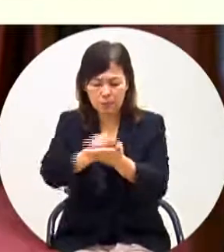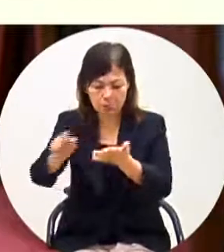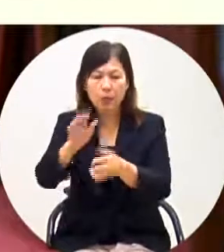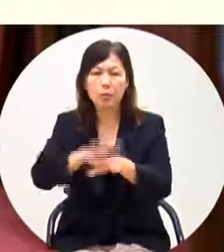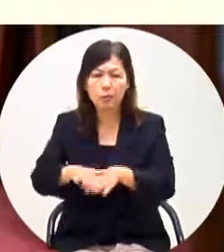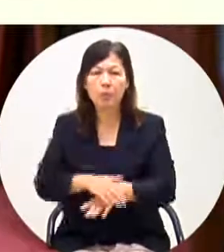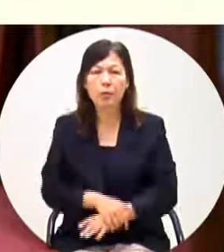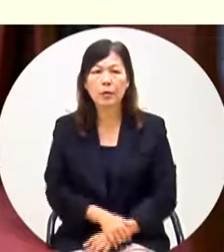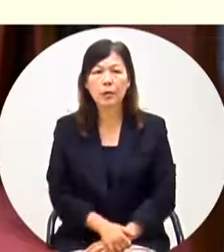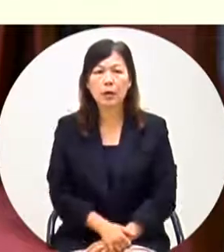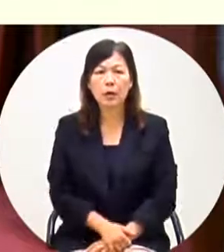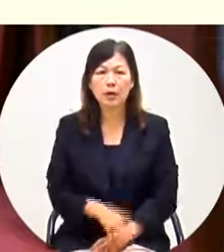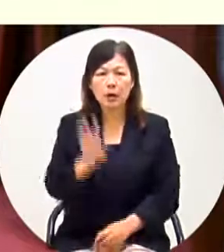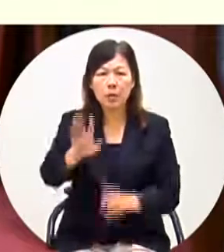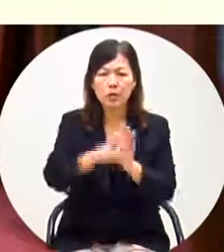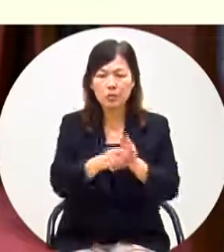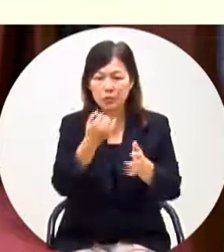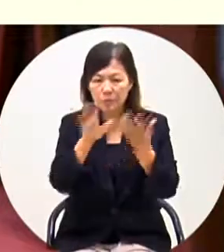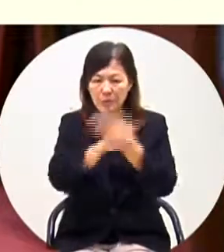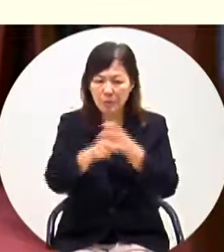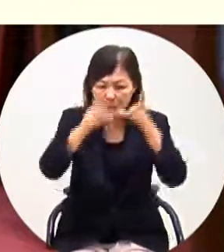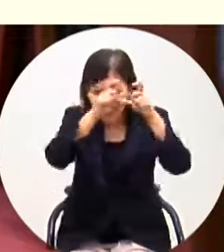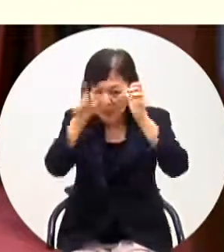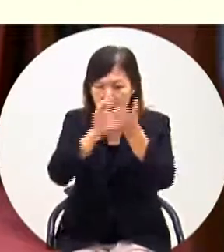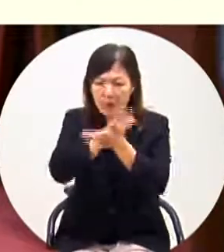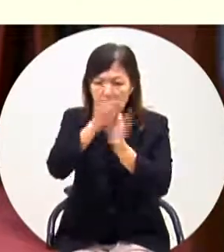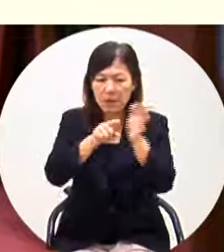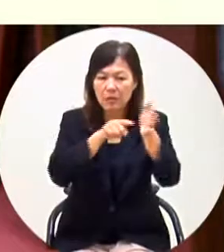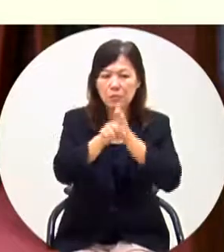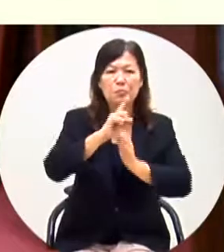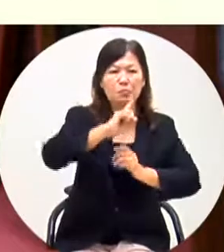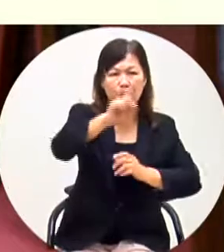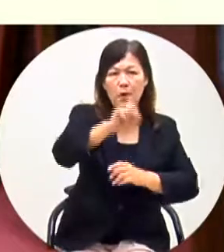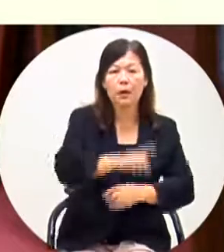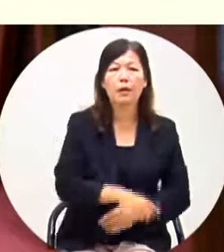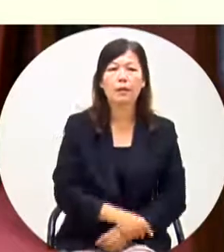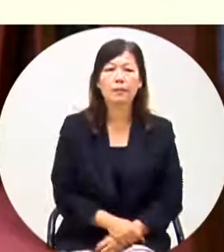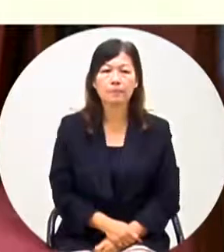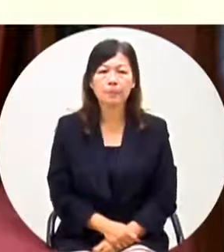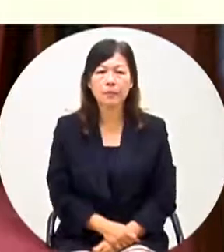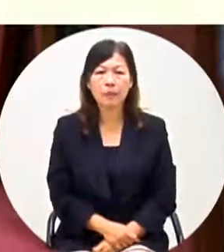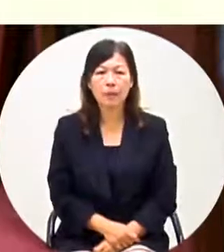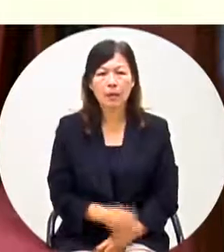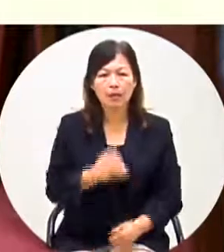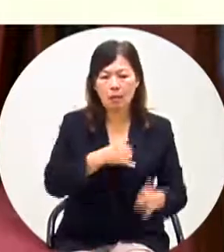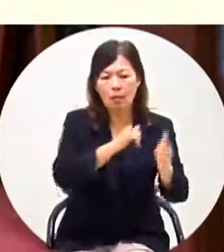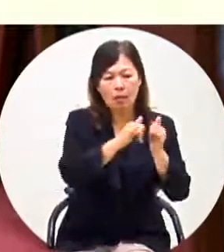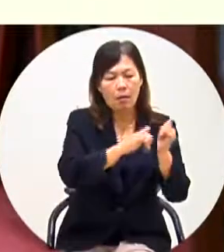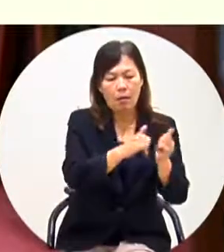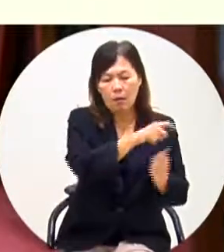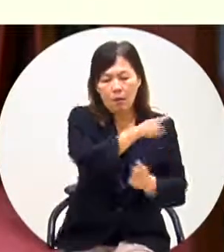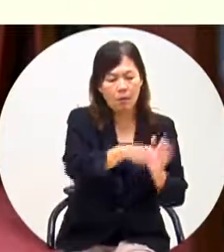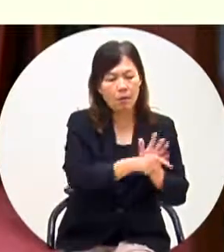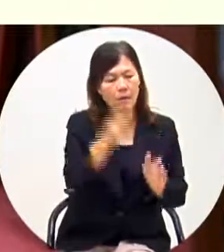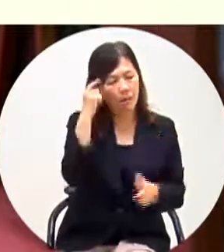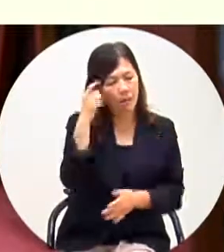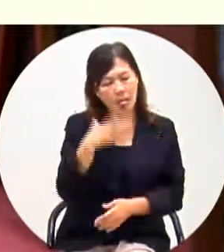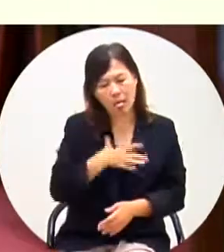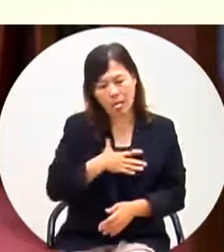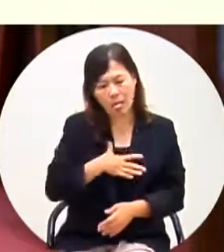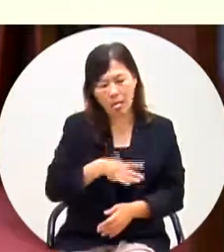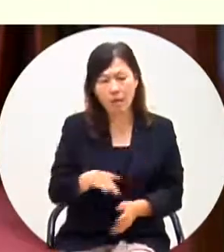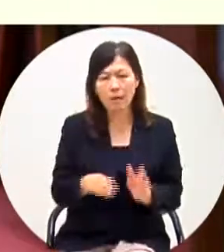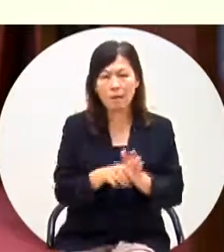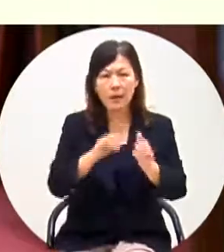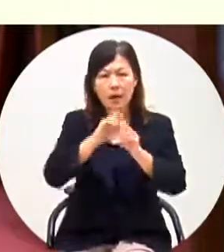完照就直接检举了。我们的市民很无奈，难道大社人不交税金给我们高雄市